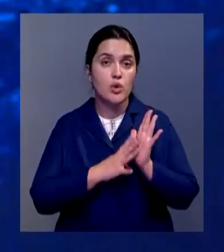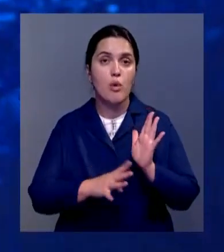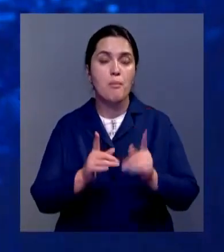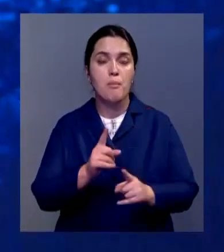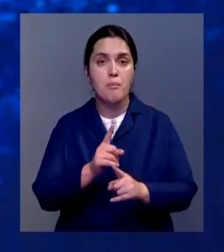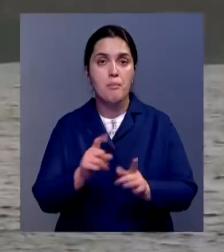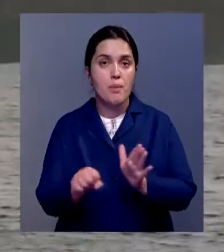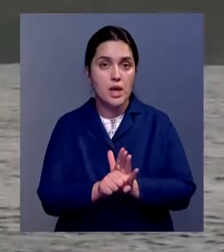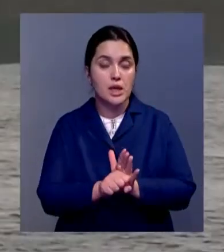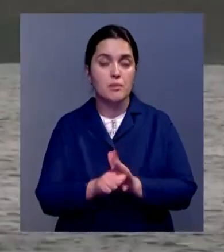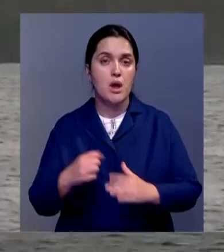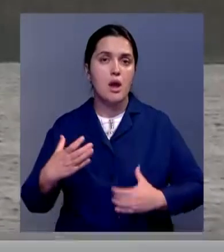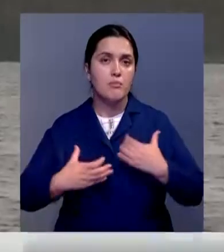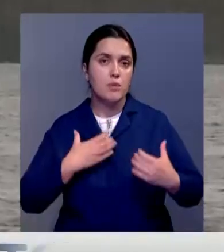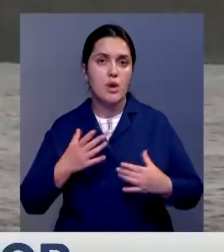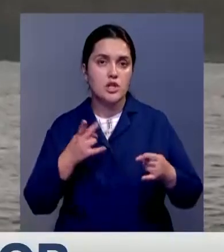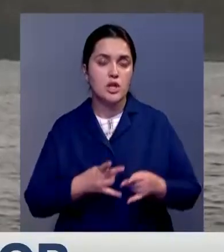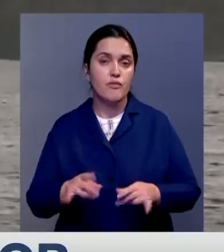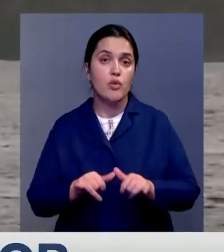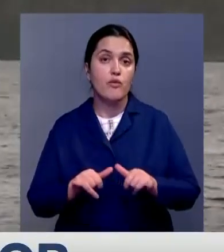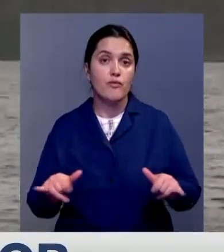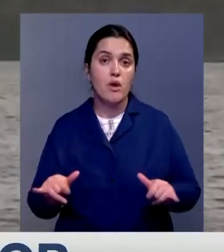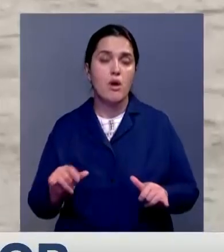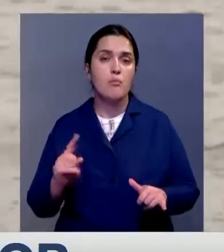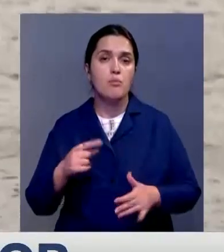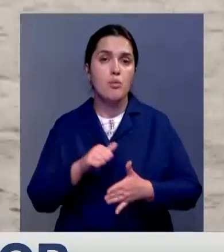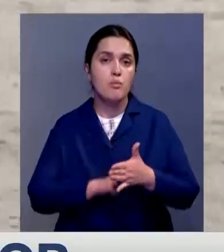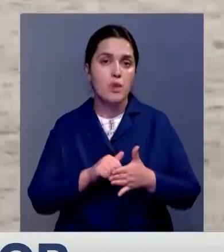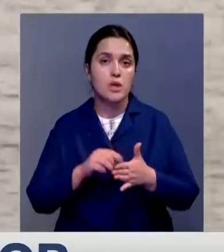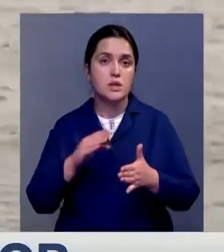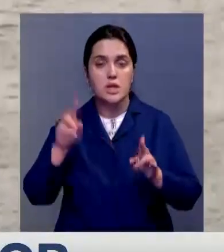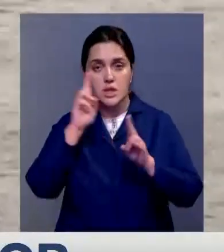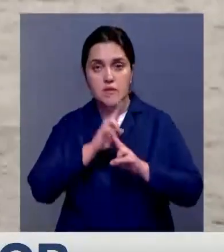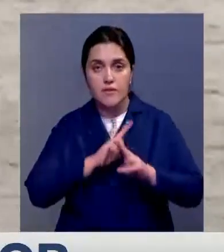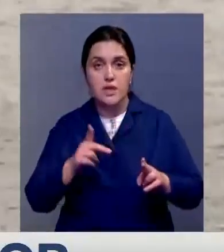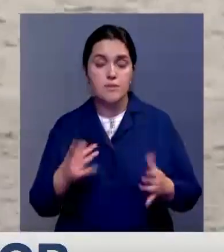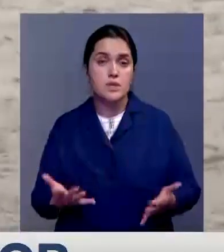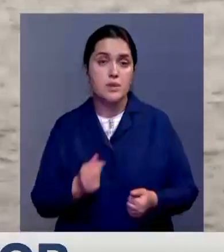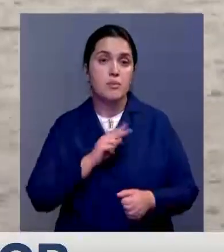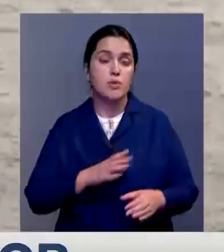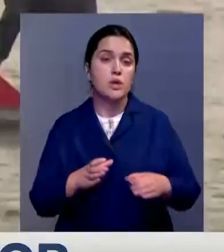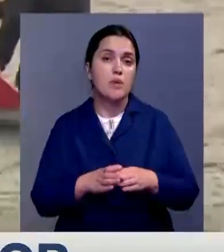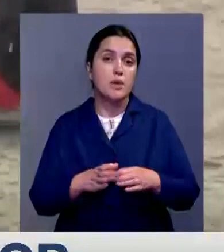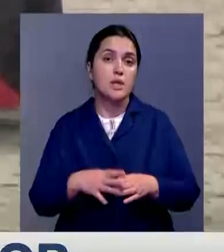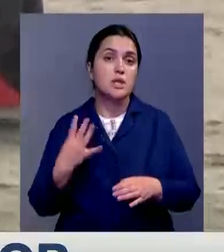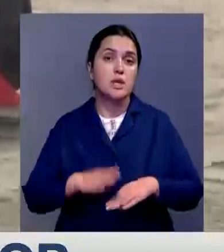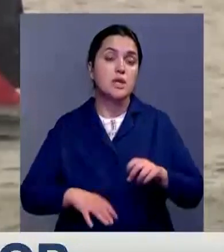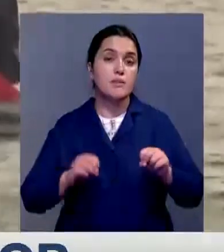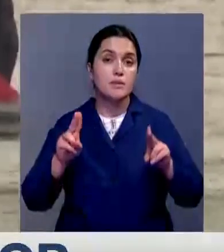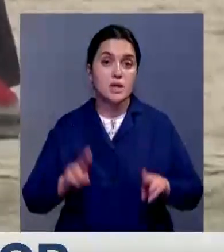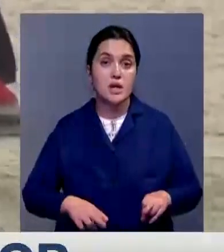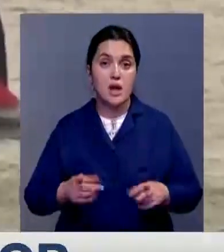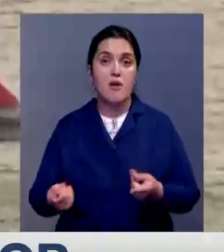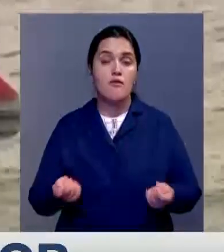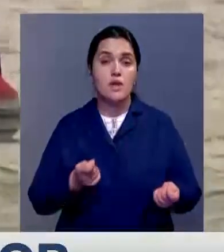ученые опасаются что количество жертв увеличится что привело китов к берегу тасмании неизвестно надо их спасением работает командой 40